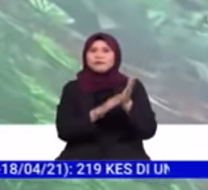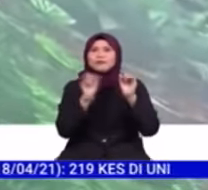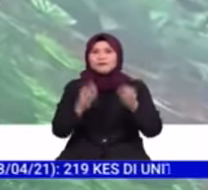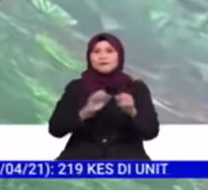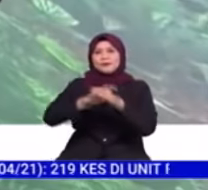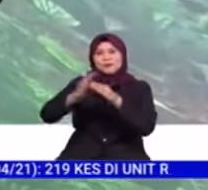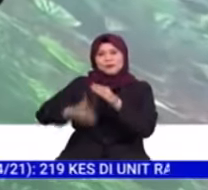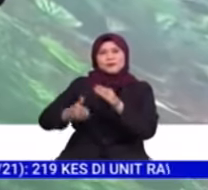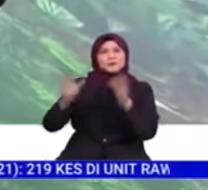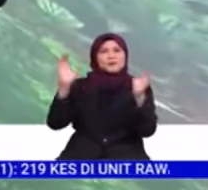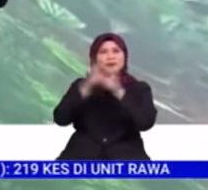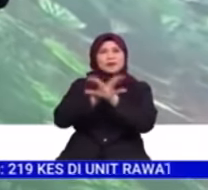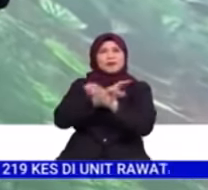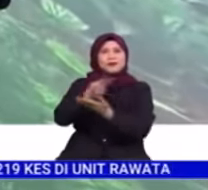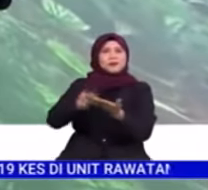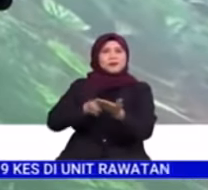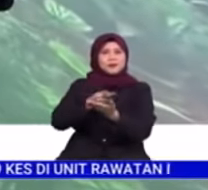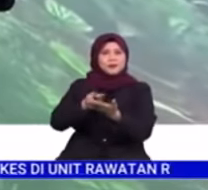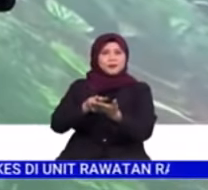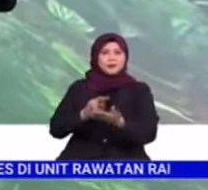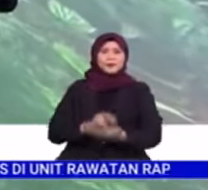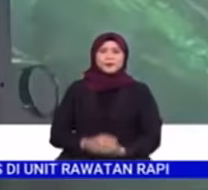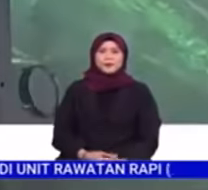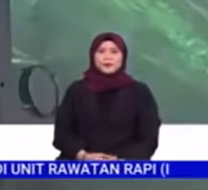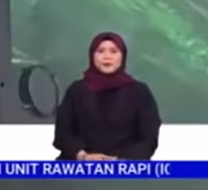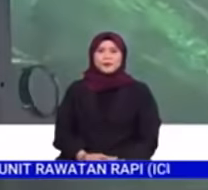menyelesaikan cabaran Bijuu berkenaan